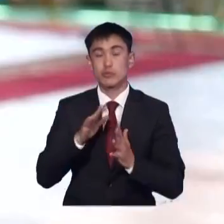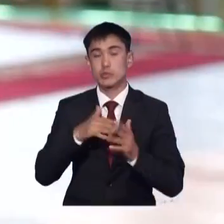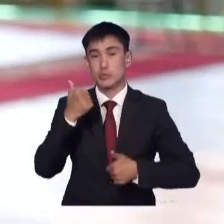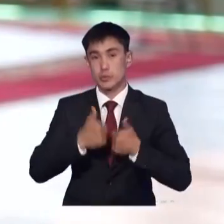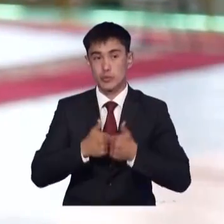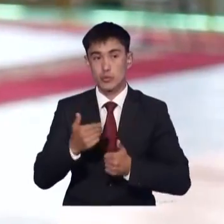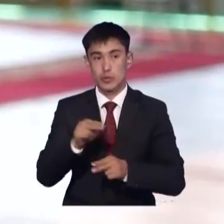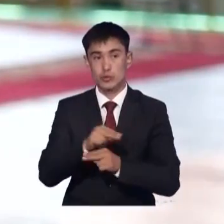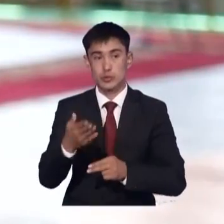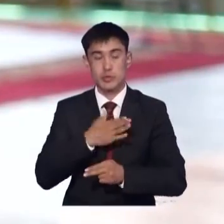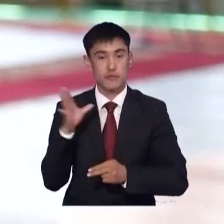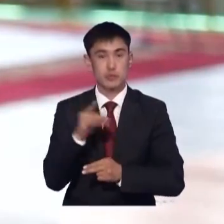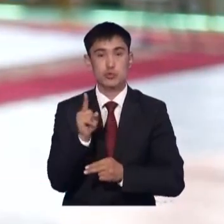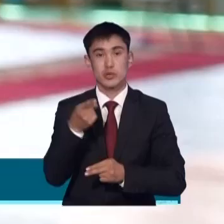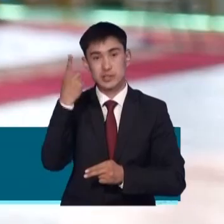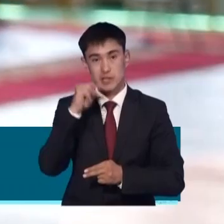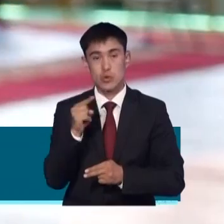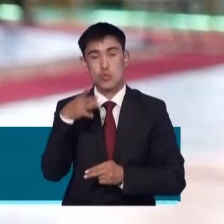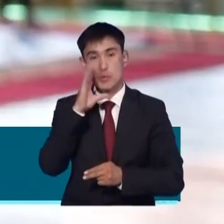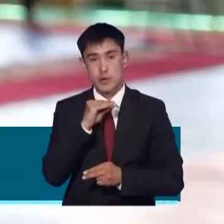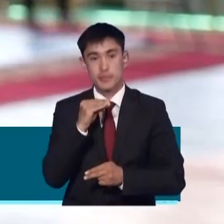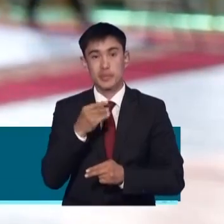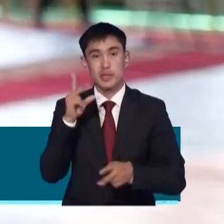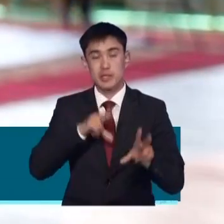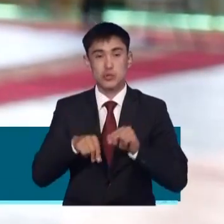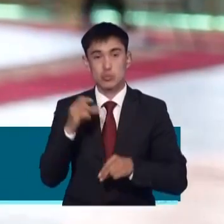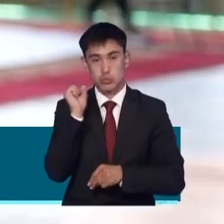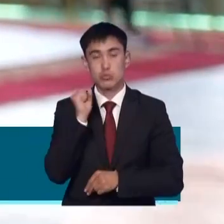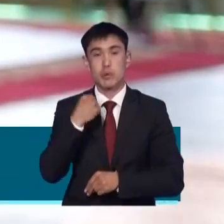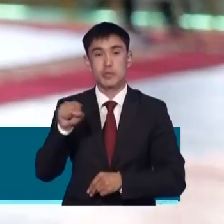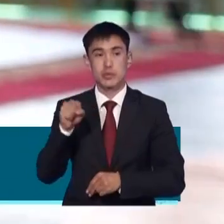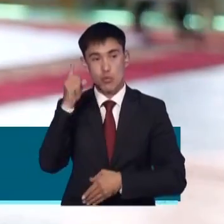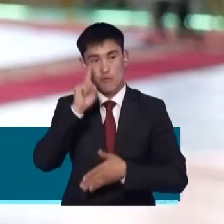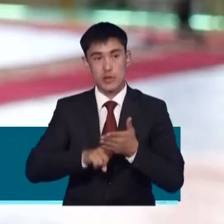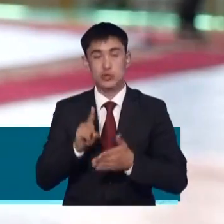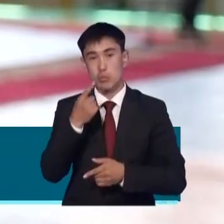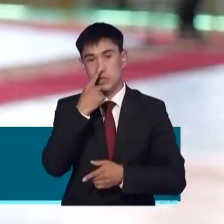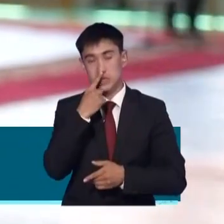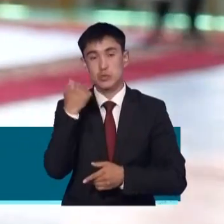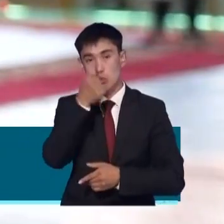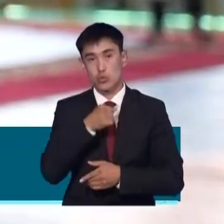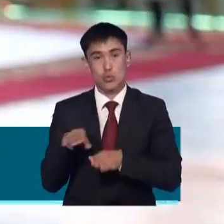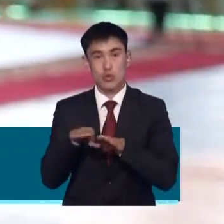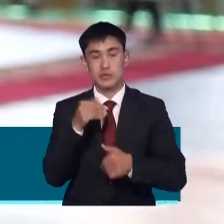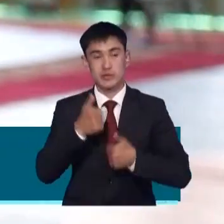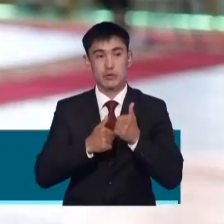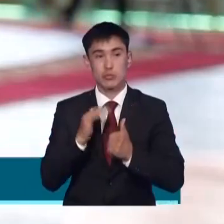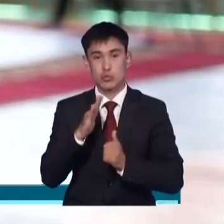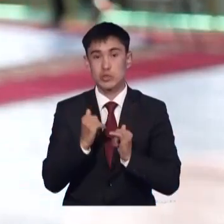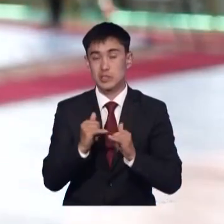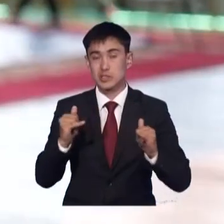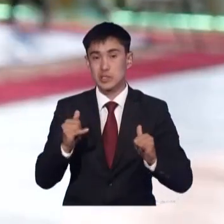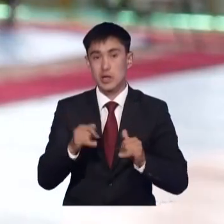турнире он научил меня всему что я знаю и умею Надеюсь что стану победителем уверен что в ближайшие годы уровень соревнований будет только